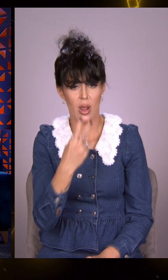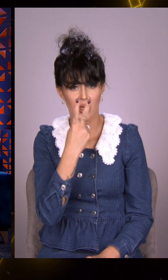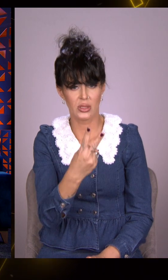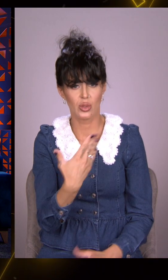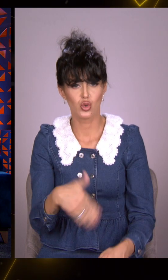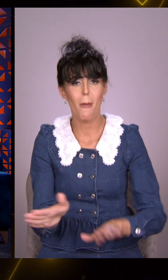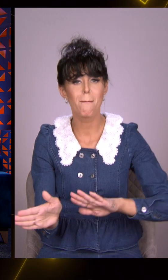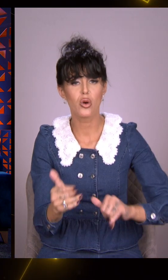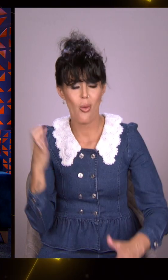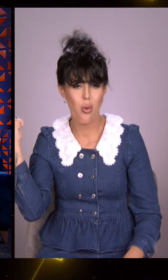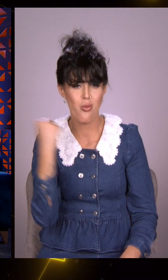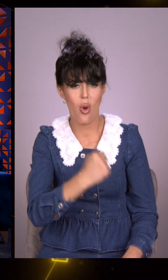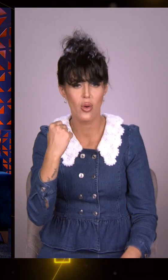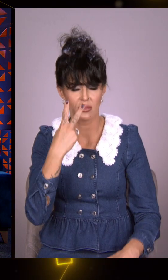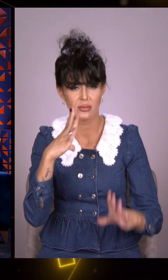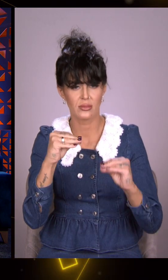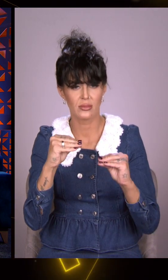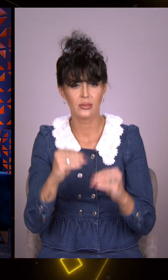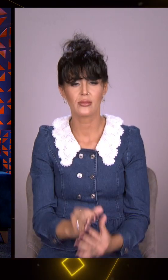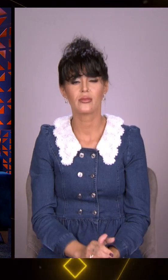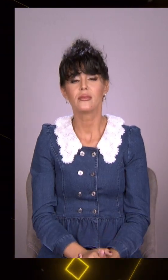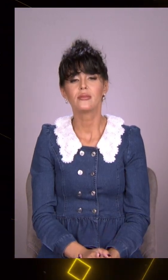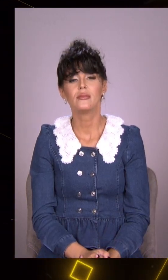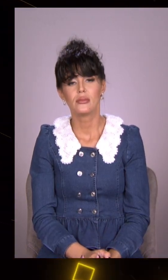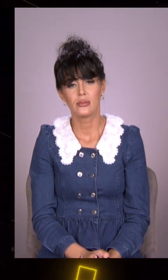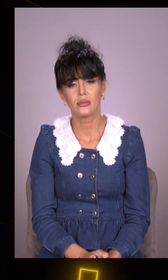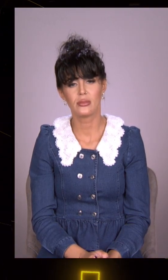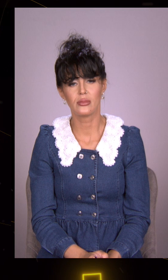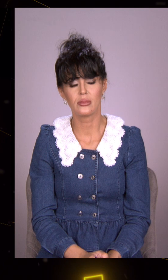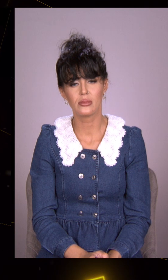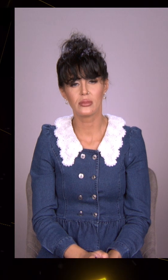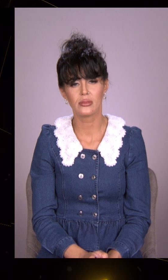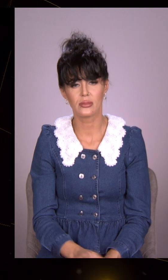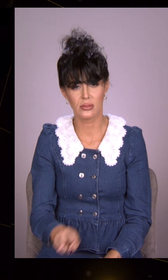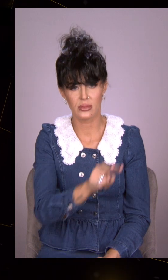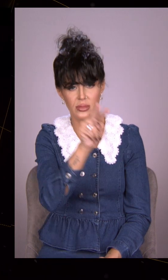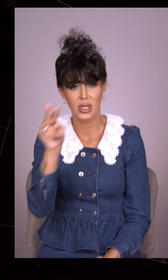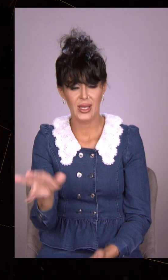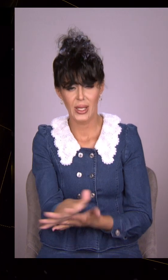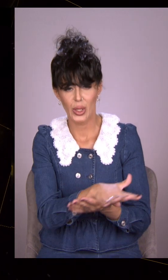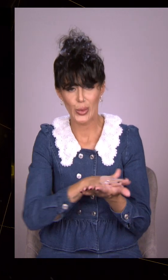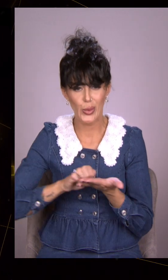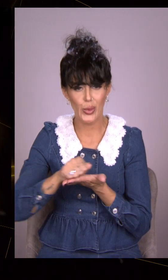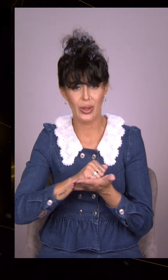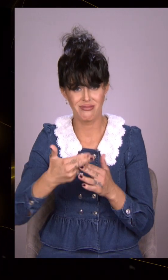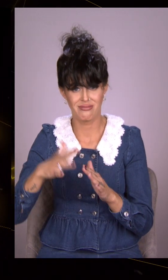А це те, що лишилося від будинку? Так. Нема нічого. Фундамент остався один.